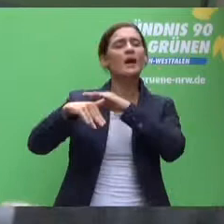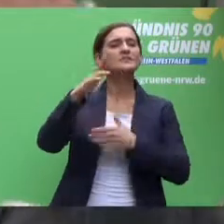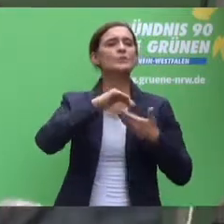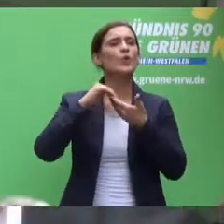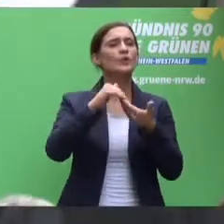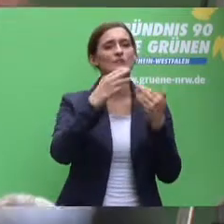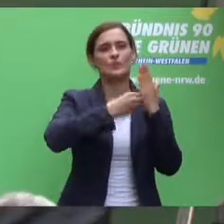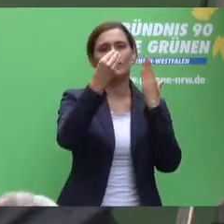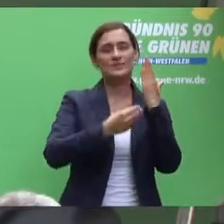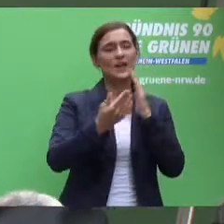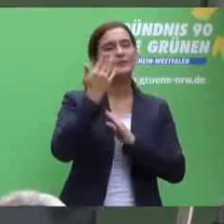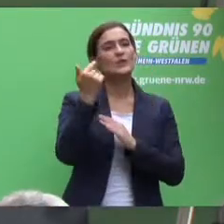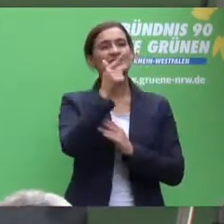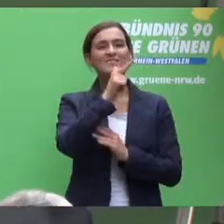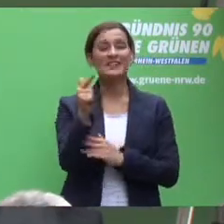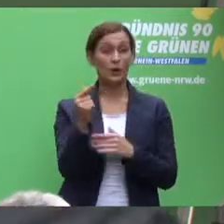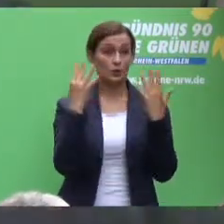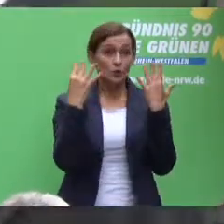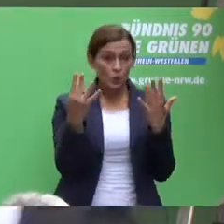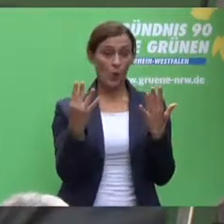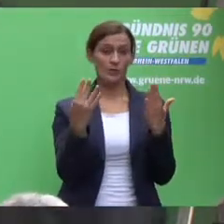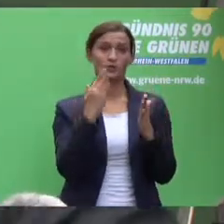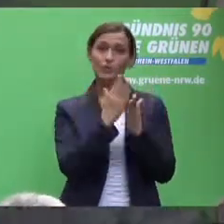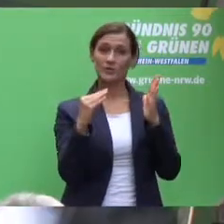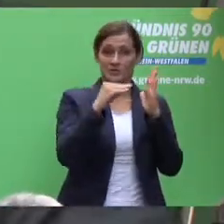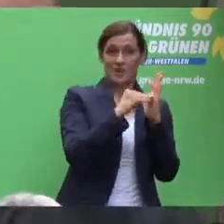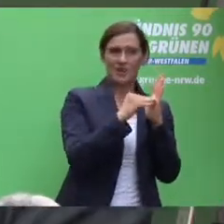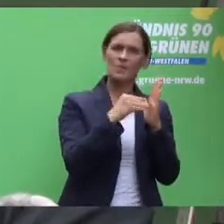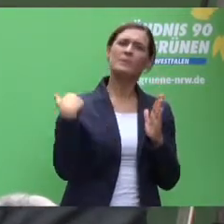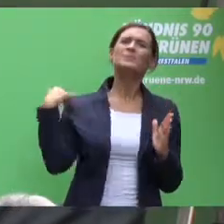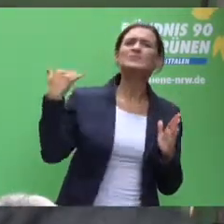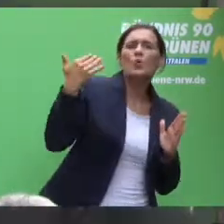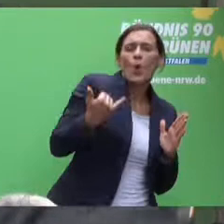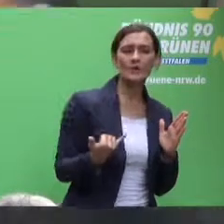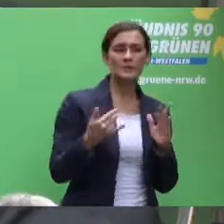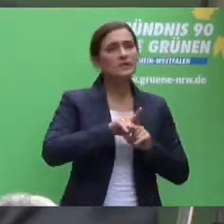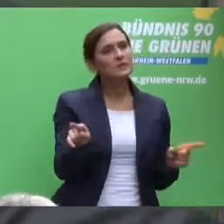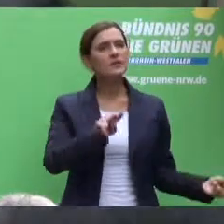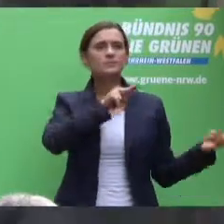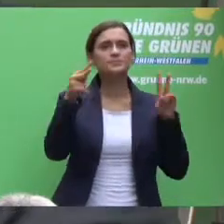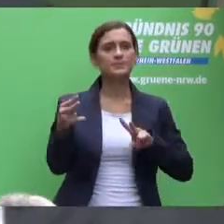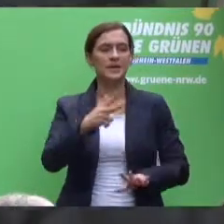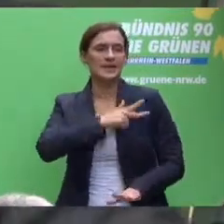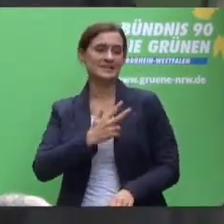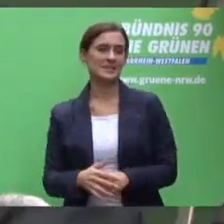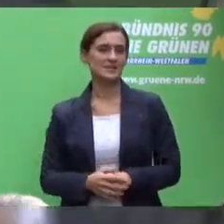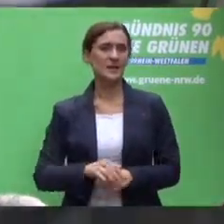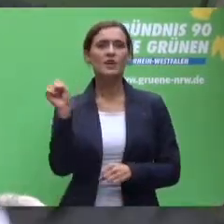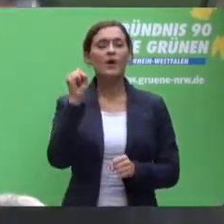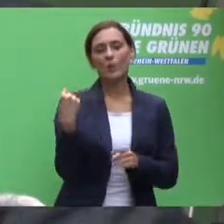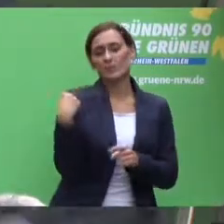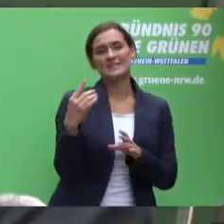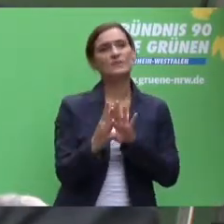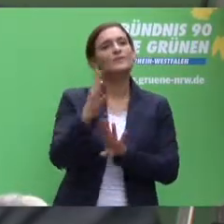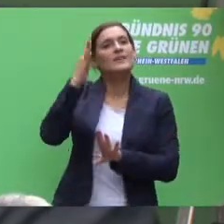Koalitionsvertrag von 2009 drinne gestanden hat, bis heute nicht realisiert? Warum haben Sie die letzten 4 Jahre es